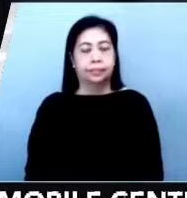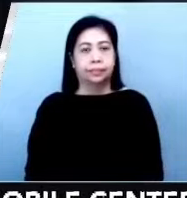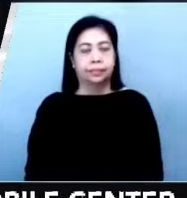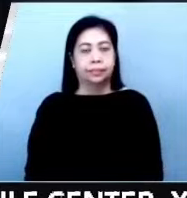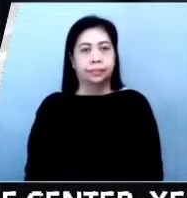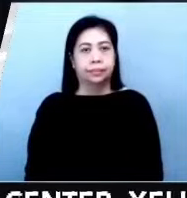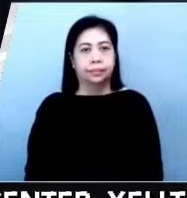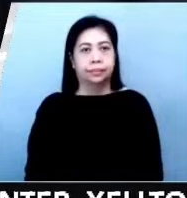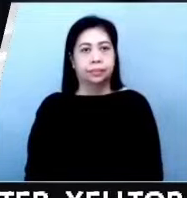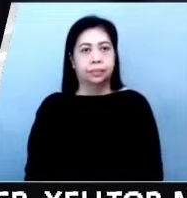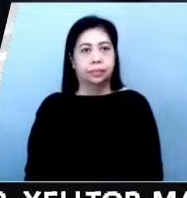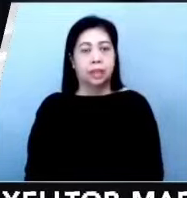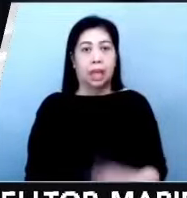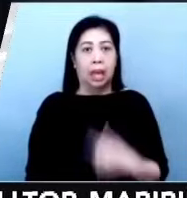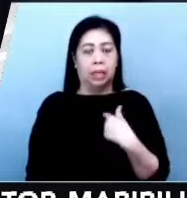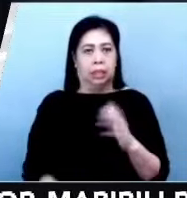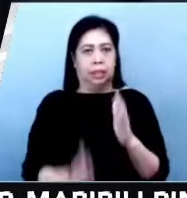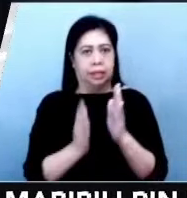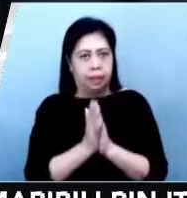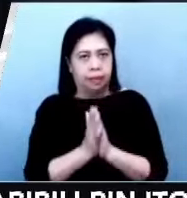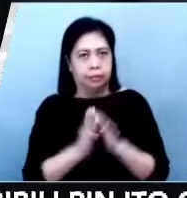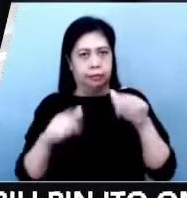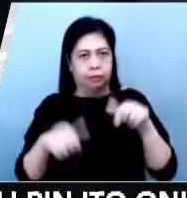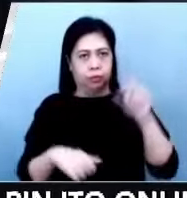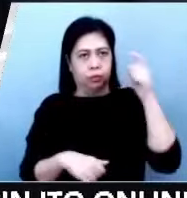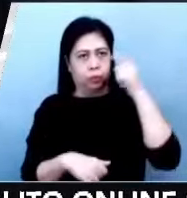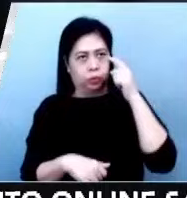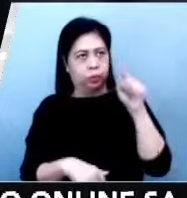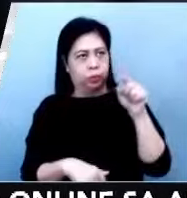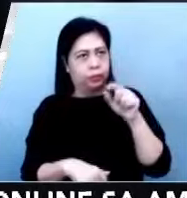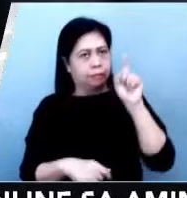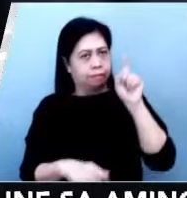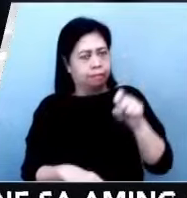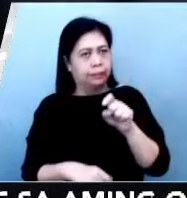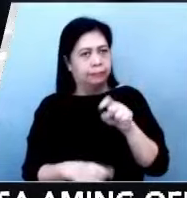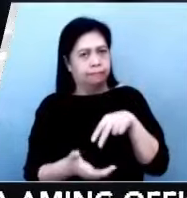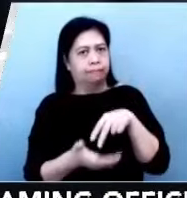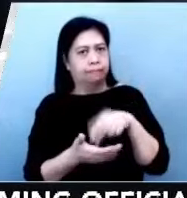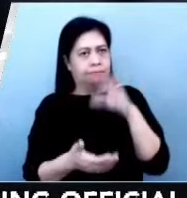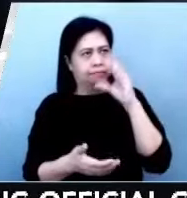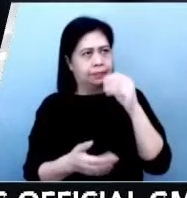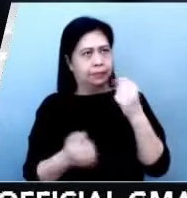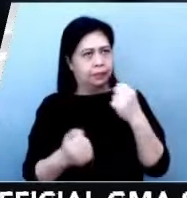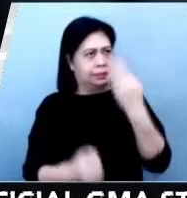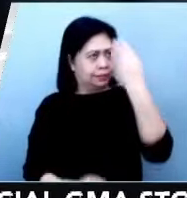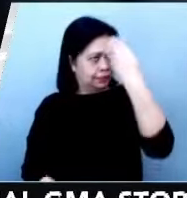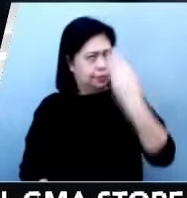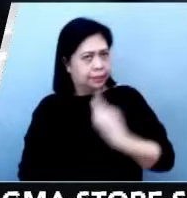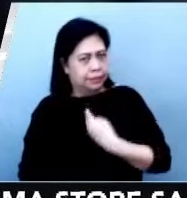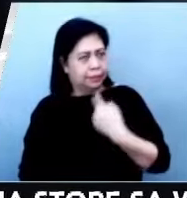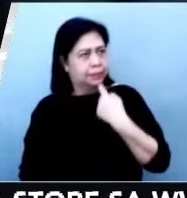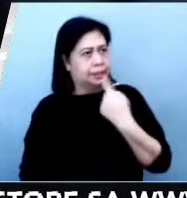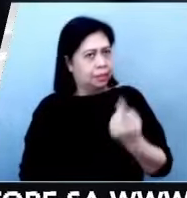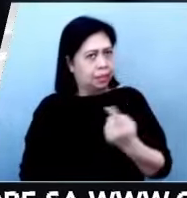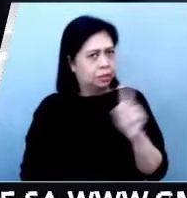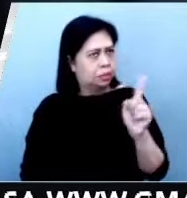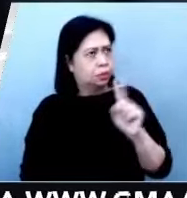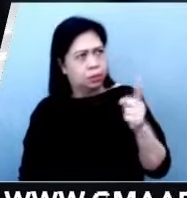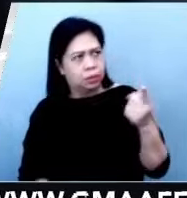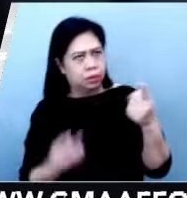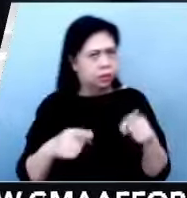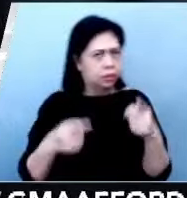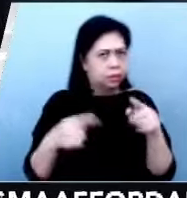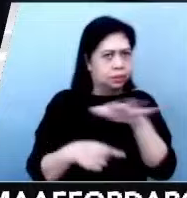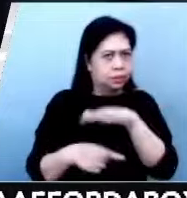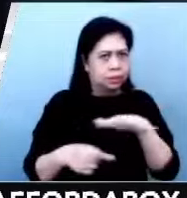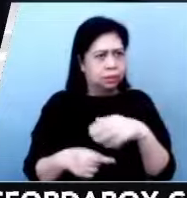What I am asking from this government is to be man enough to please tell us what's the real score. Sabihan